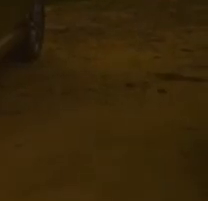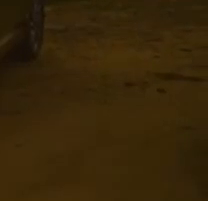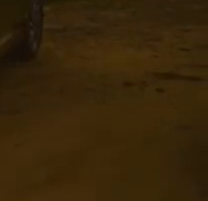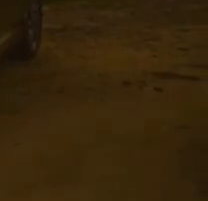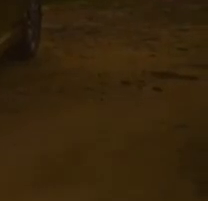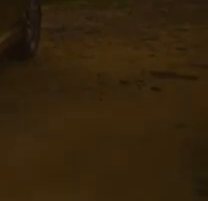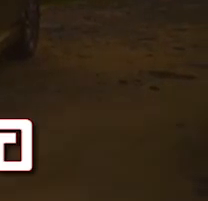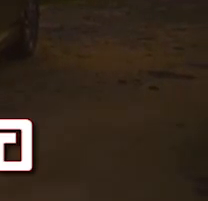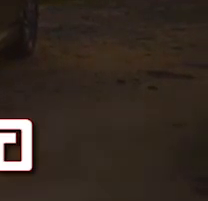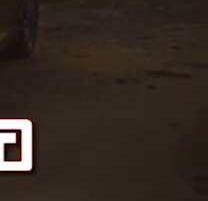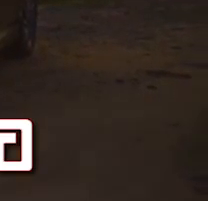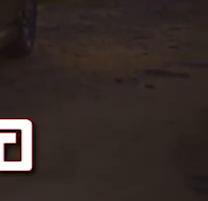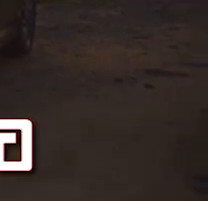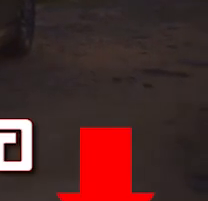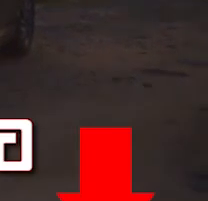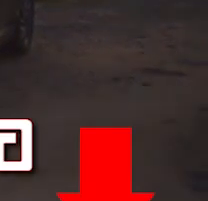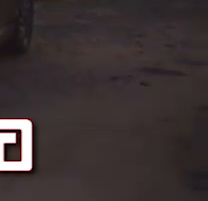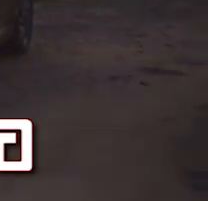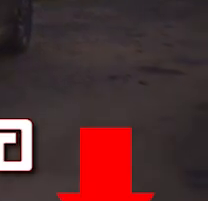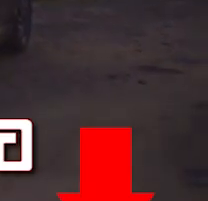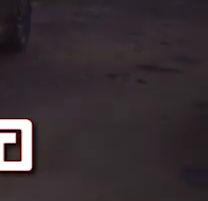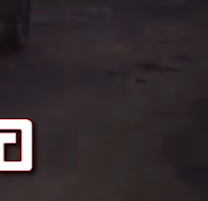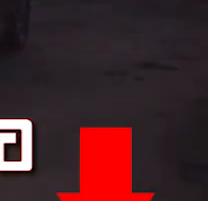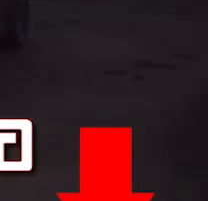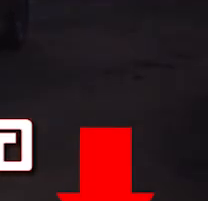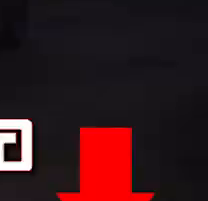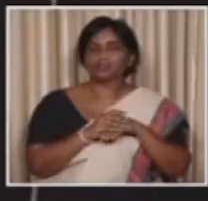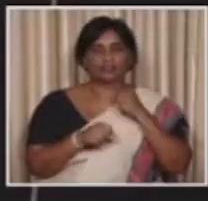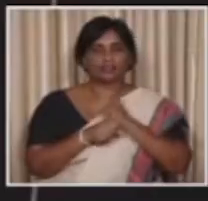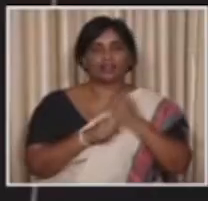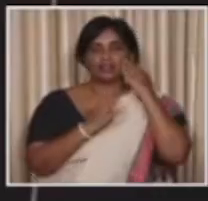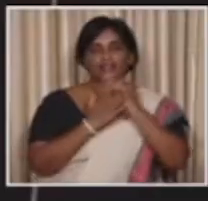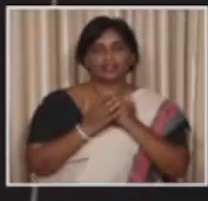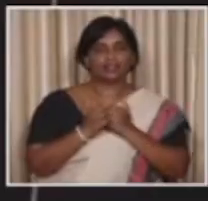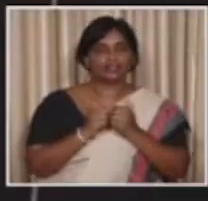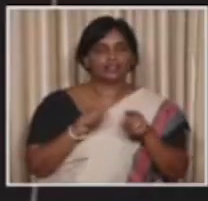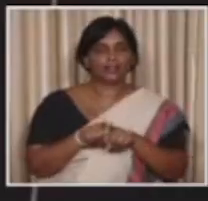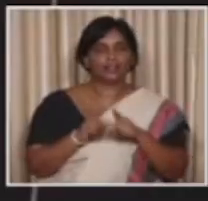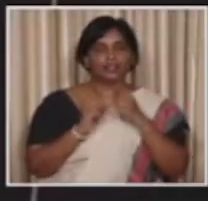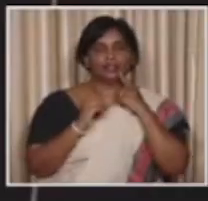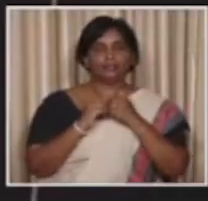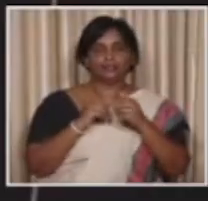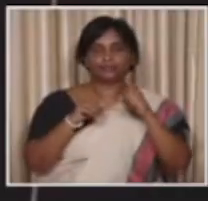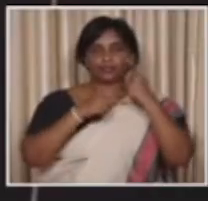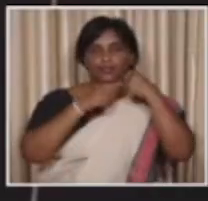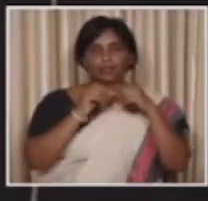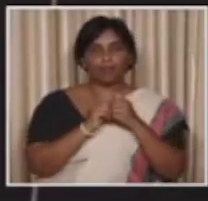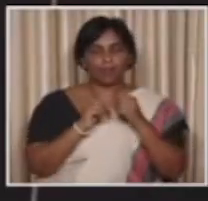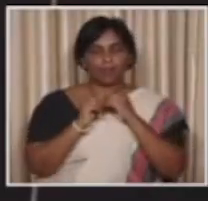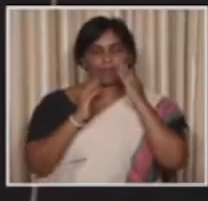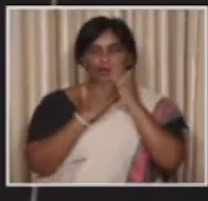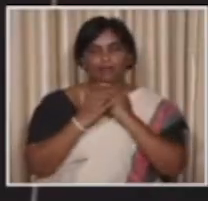ඒ කාරකේ බැටරි ප්‍රශ්නට ලයිෆ්ටයිම් විසඳුමකට පාද ඩිස්ක්‍රිප්ෂන් එක බලන්න. එදා 2020 තුමා මෙරට බාර